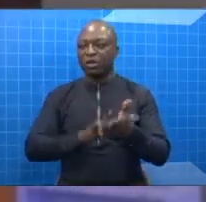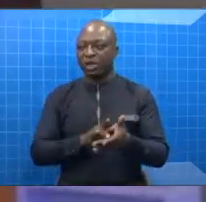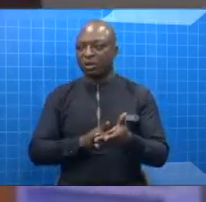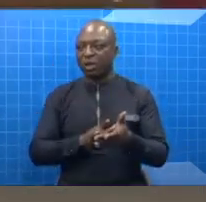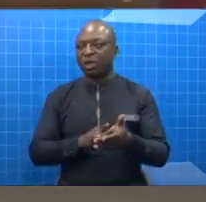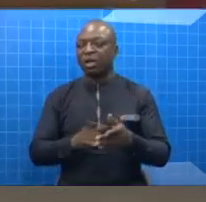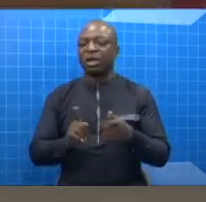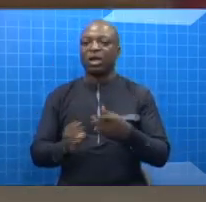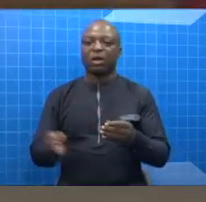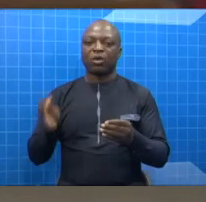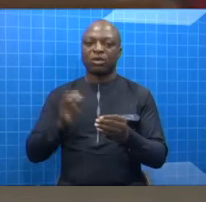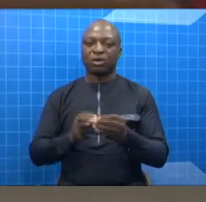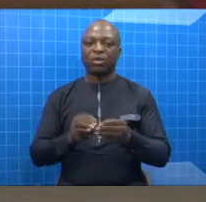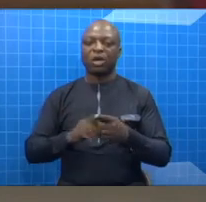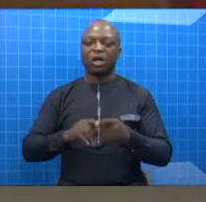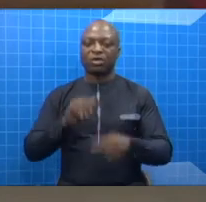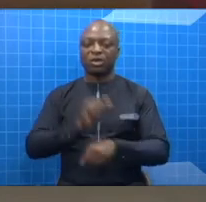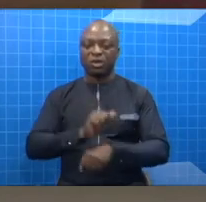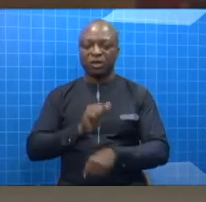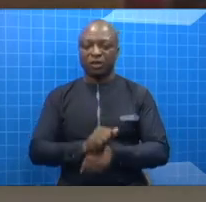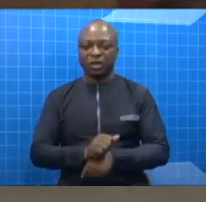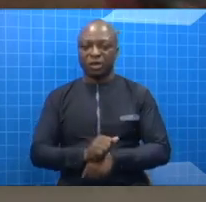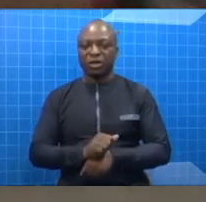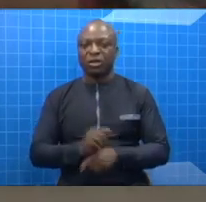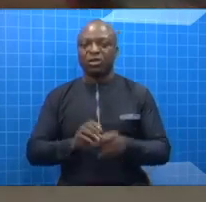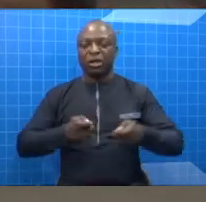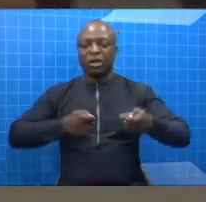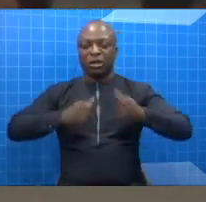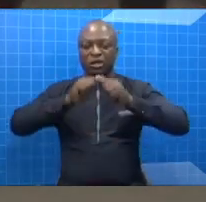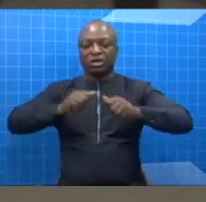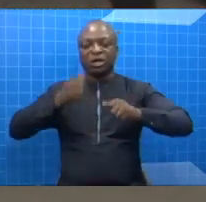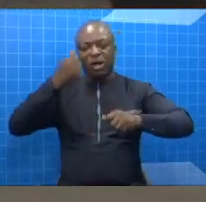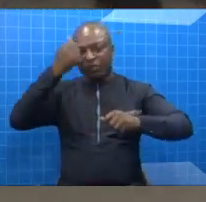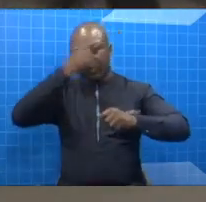et à contribuer à l'opérationnalisation de l'Agence africaine de médicaments.